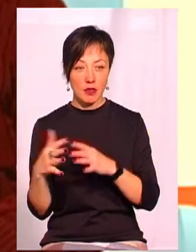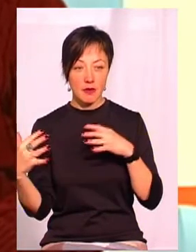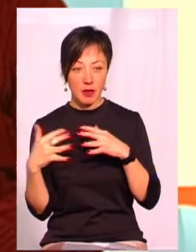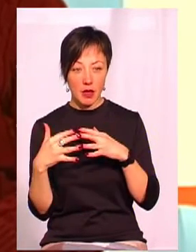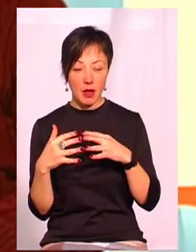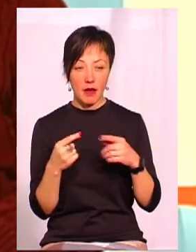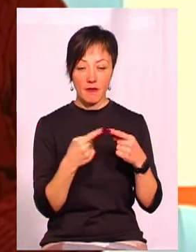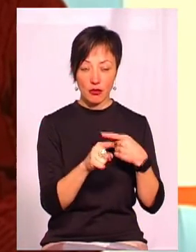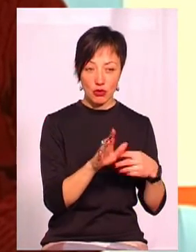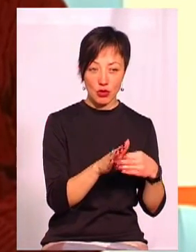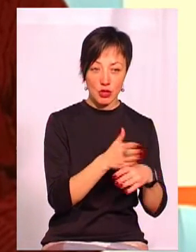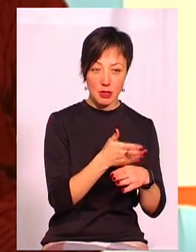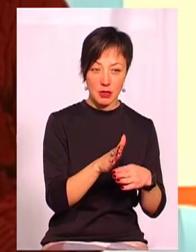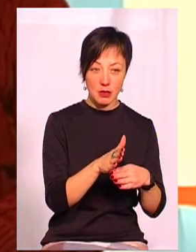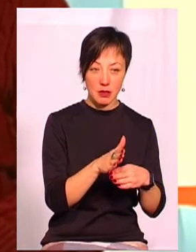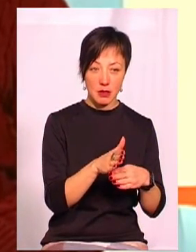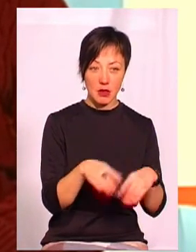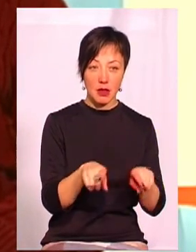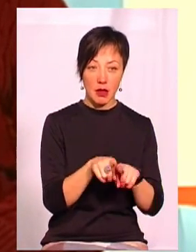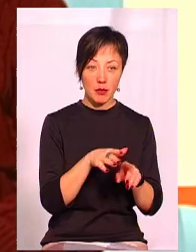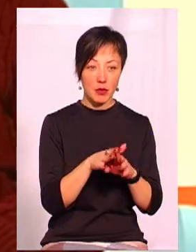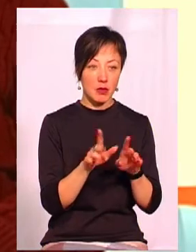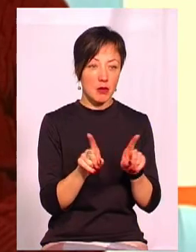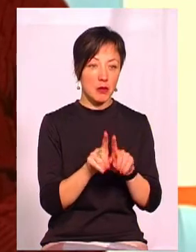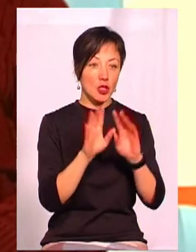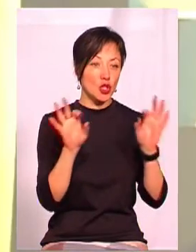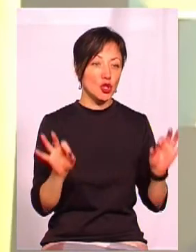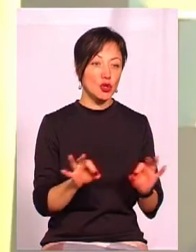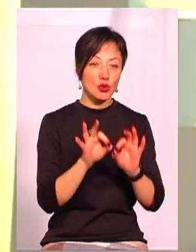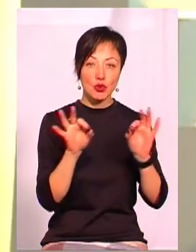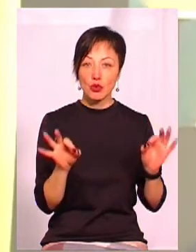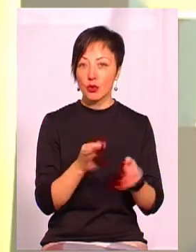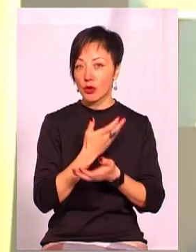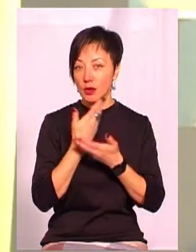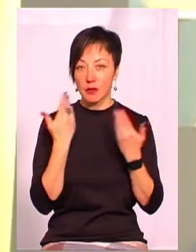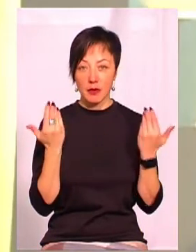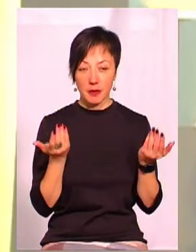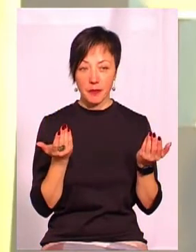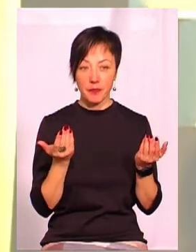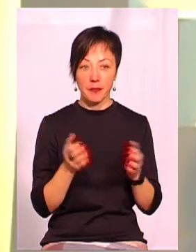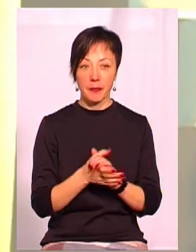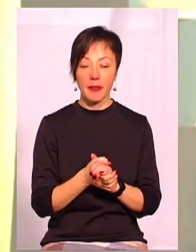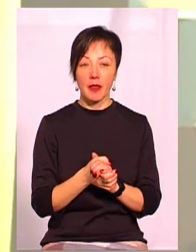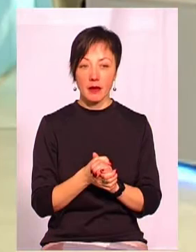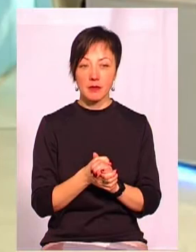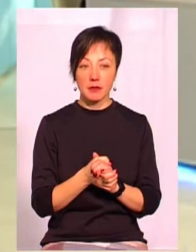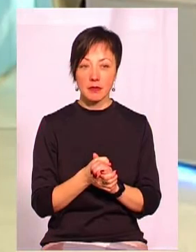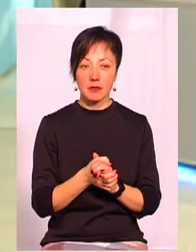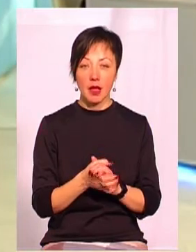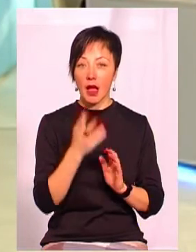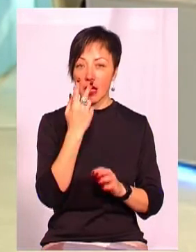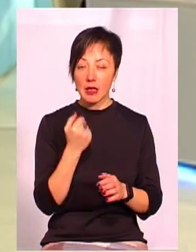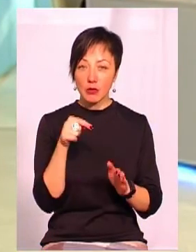війна, а в іншій так відбувається, ніби нічого такого не відбувається. Потрібна психологічна допомога для того,